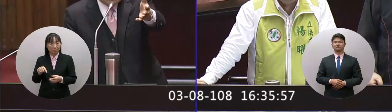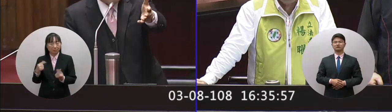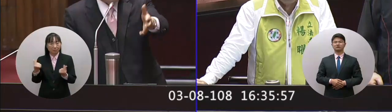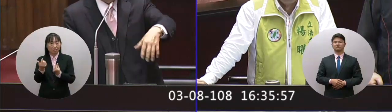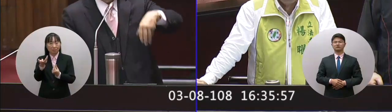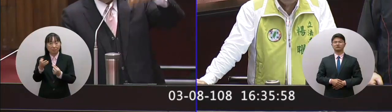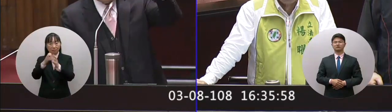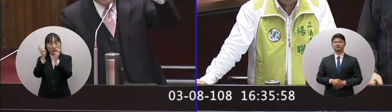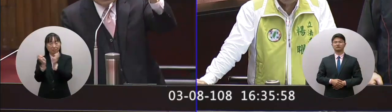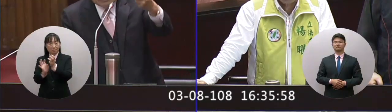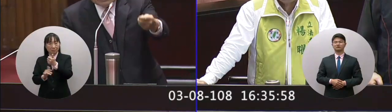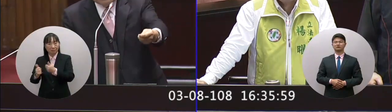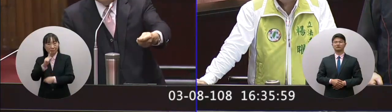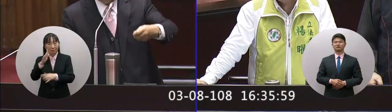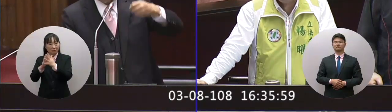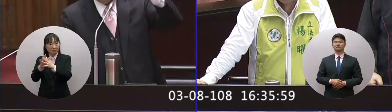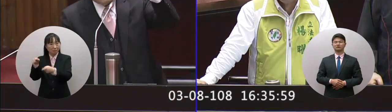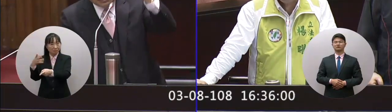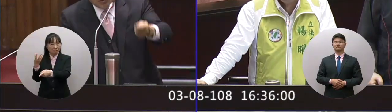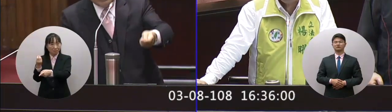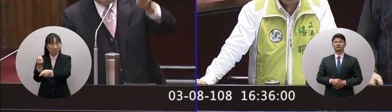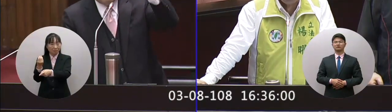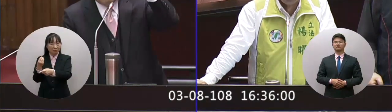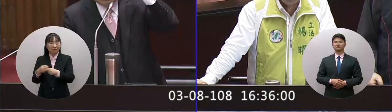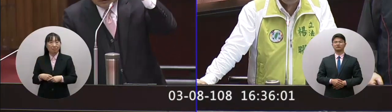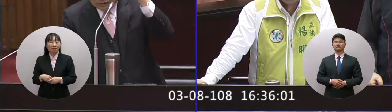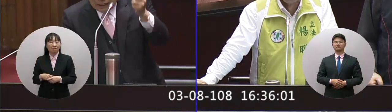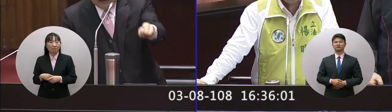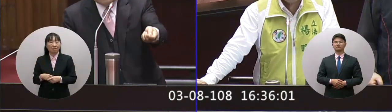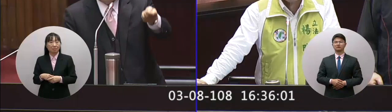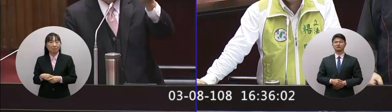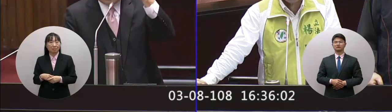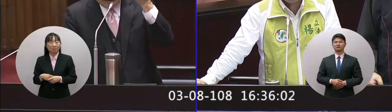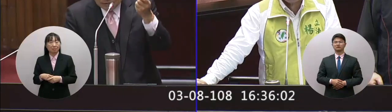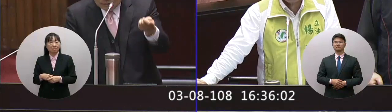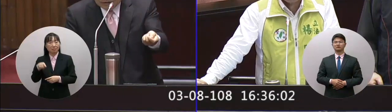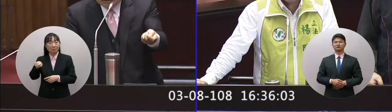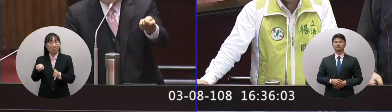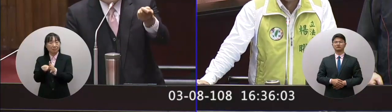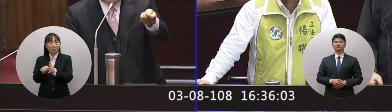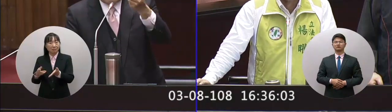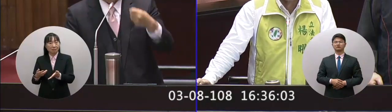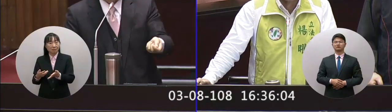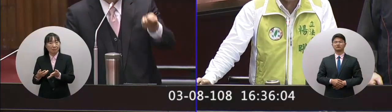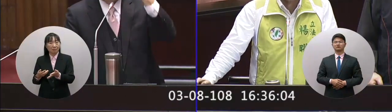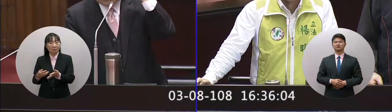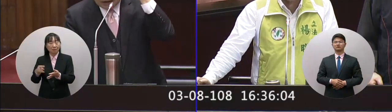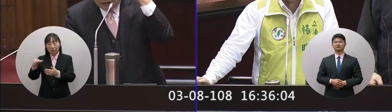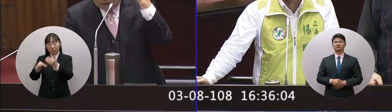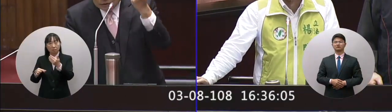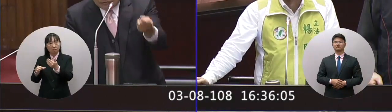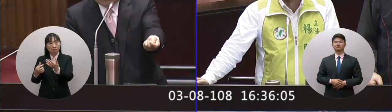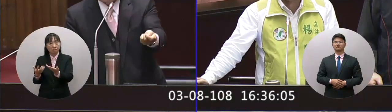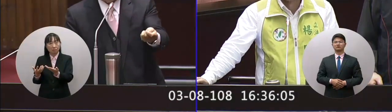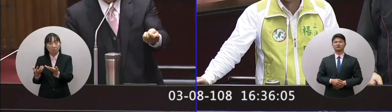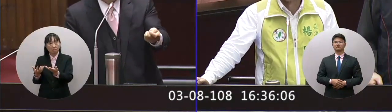杨委员刚才所说，战争的情况也没有占地的这个条例这